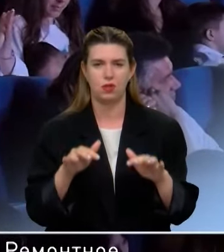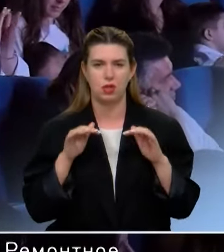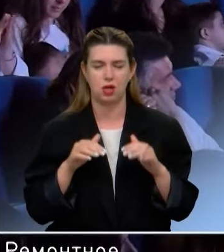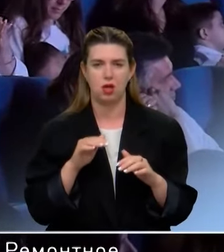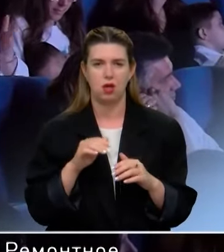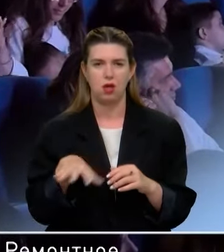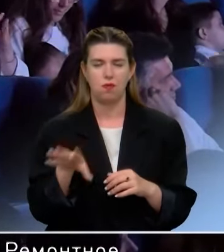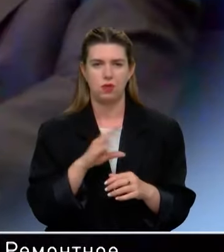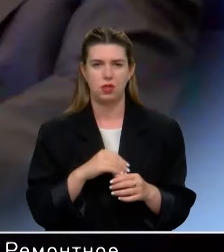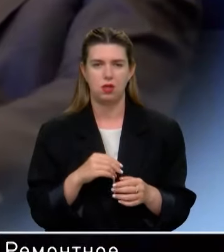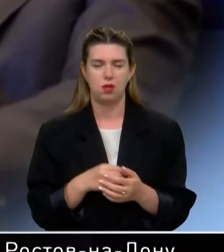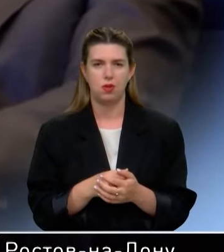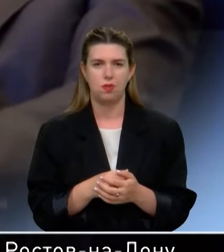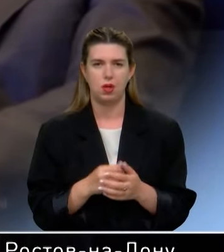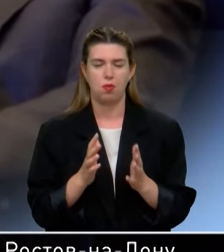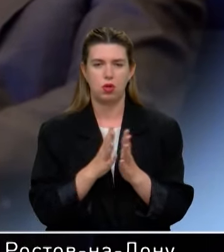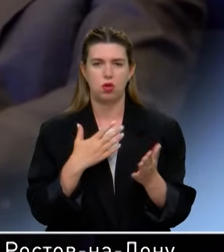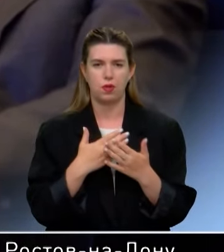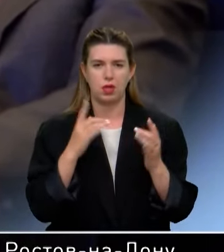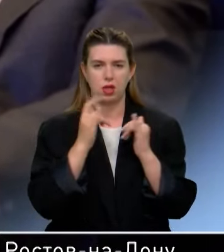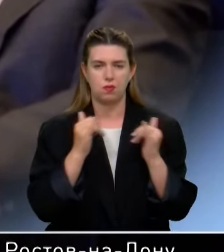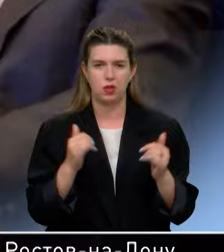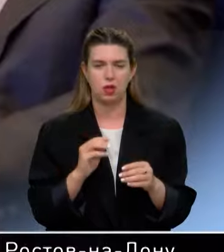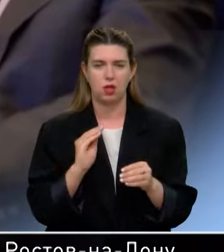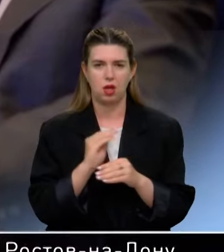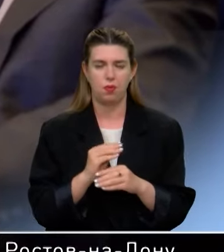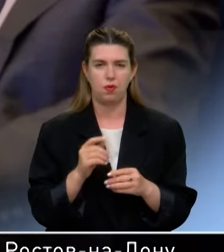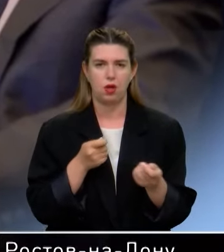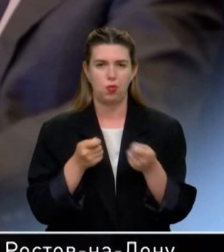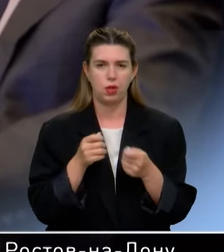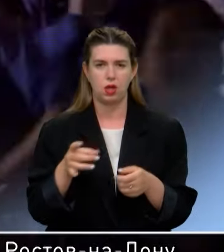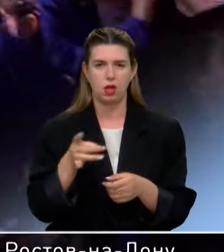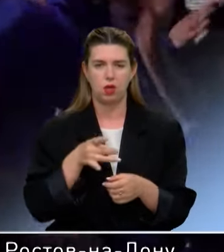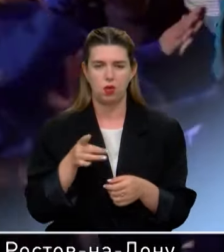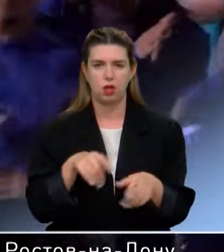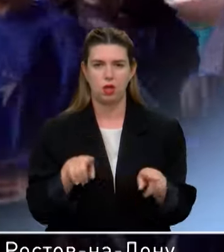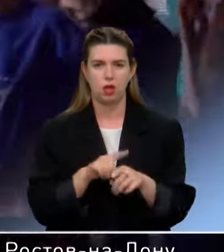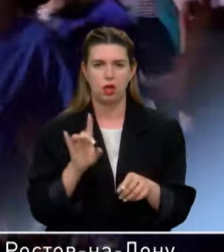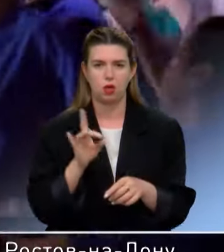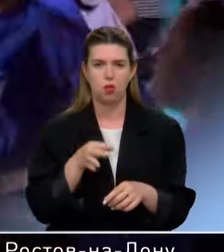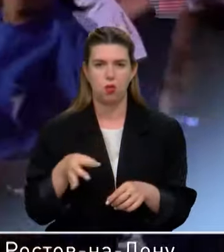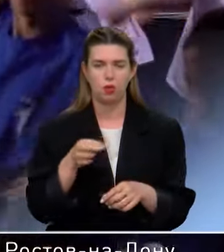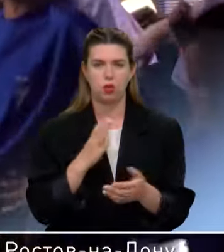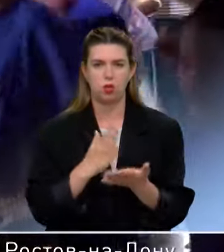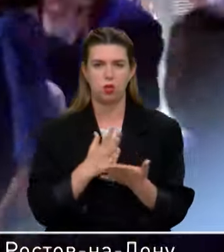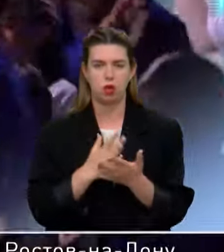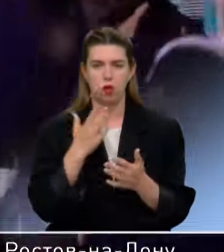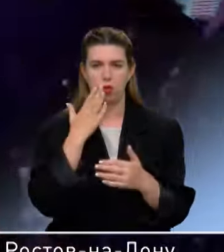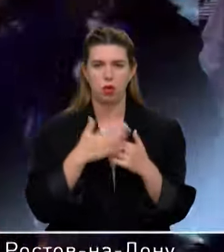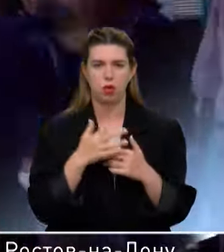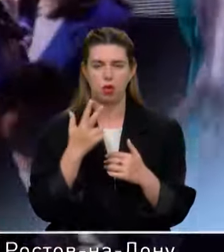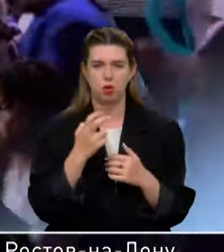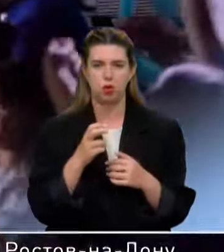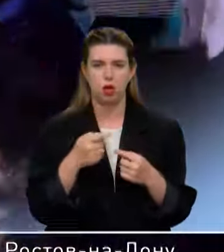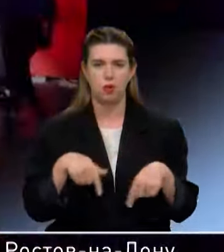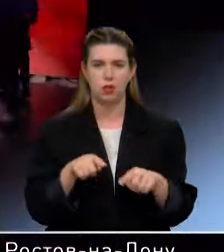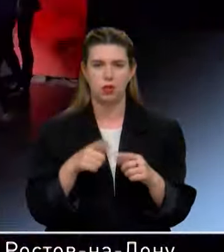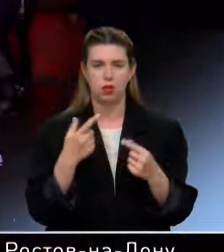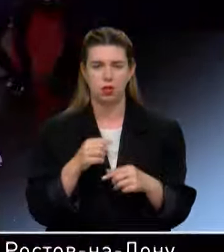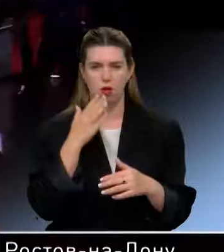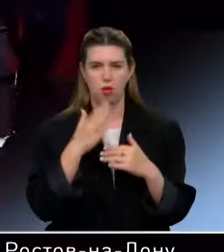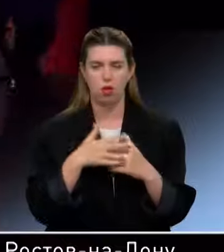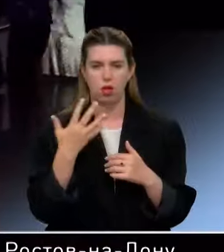выступят перед вами большой вклад в развитие внесло также и правительство региона так в Ростовской области существует более 300 учреждений где